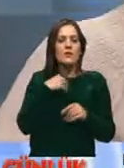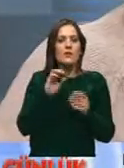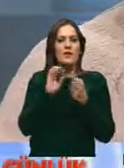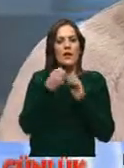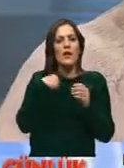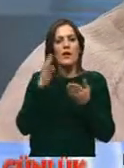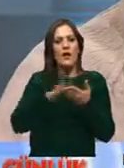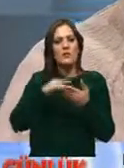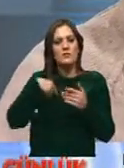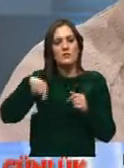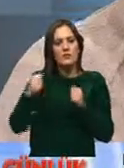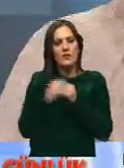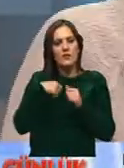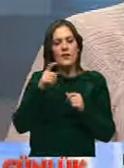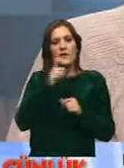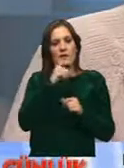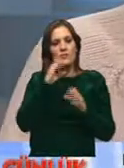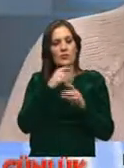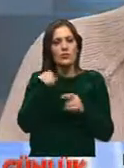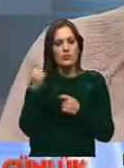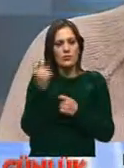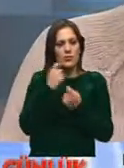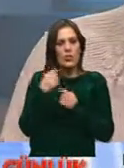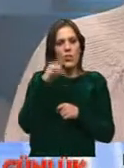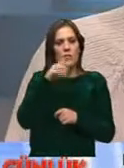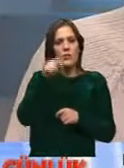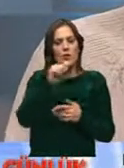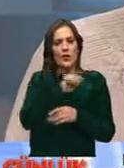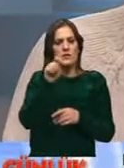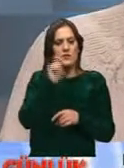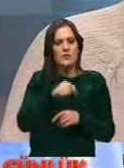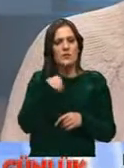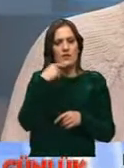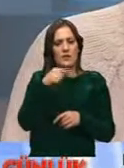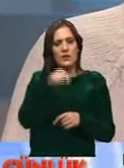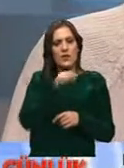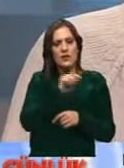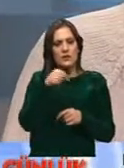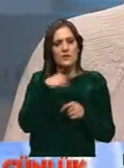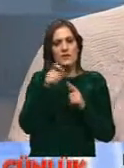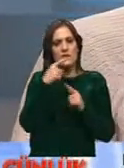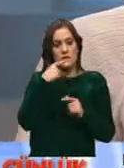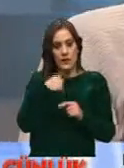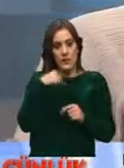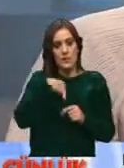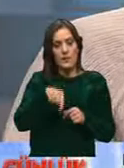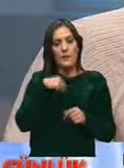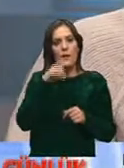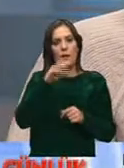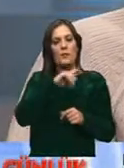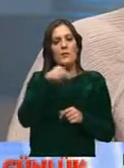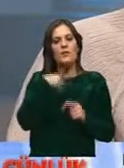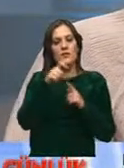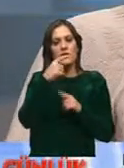tutuyorum. Yanımdaki arkadaşım beni işte yanlış tutuyorsun falan diyor. Öğretmen oraya bir eksi koydu. Dedi ki şimdi buraya eksi koyuyorum. Çağdaş dedi bana. Çağdaştır